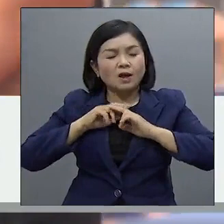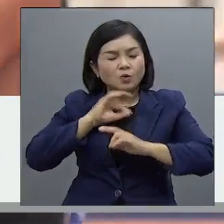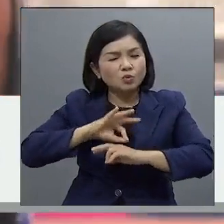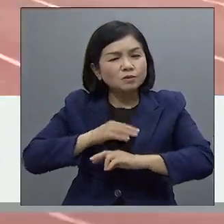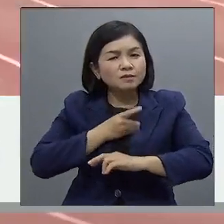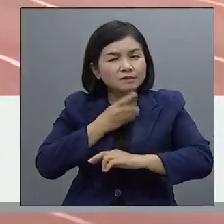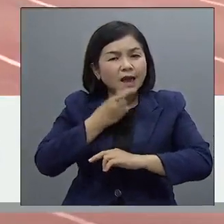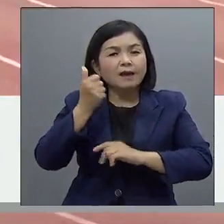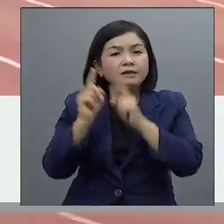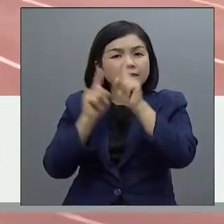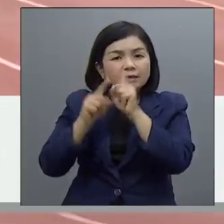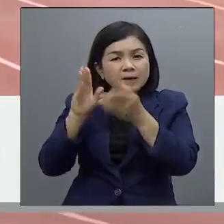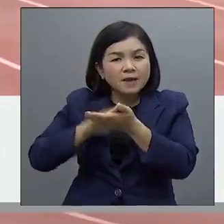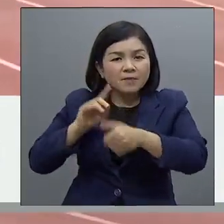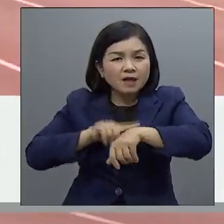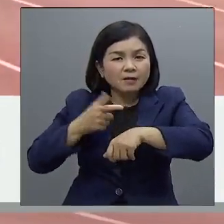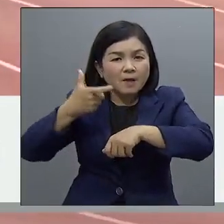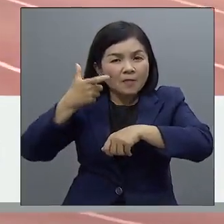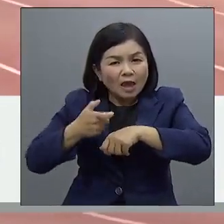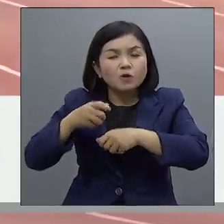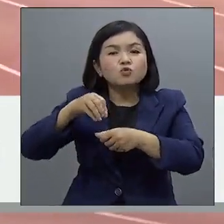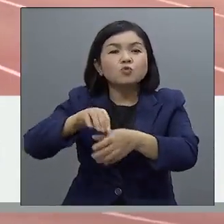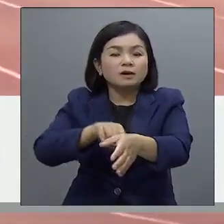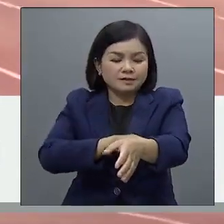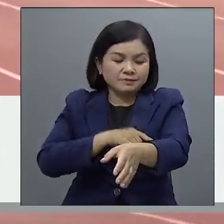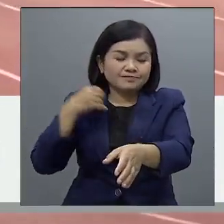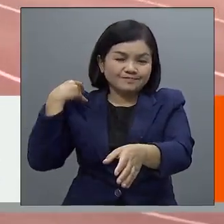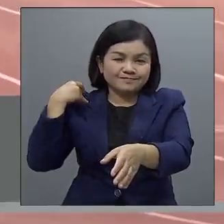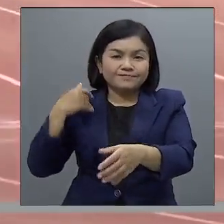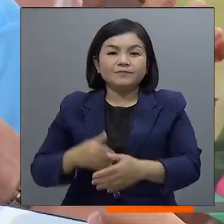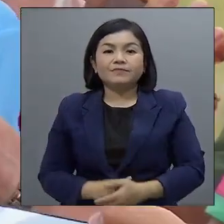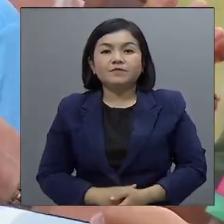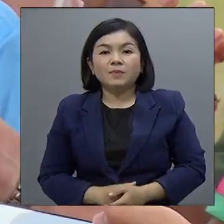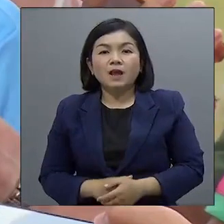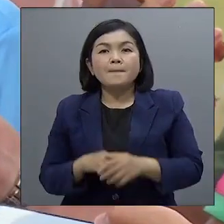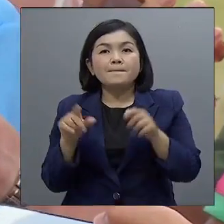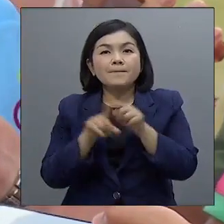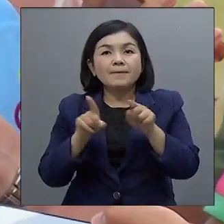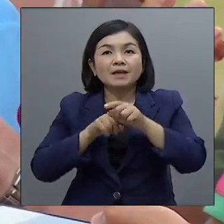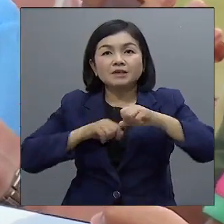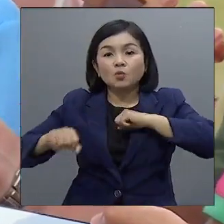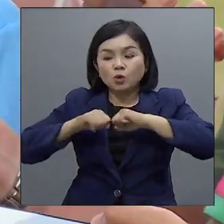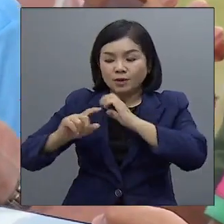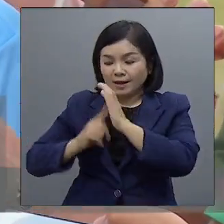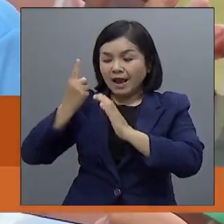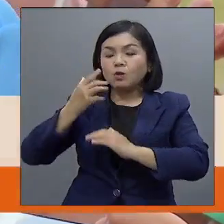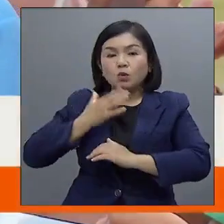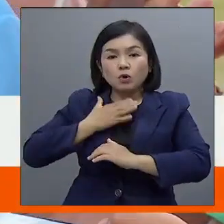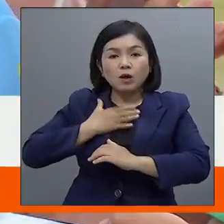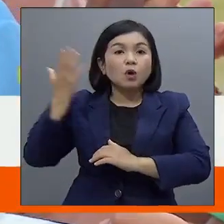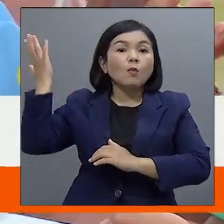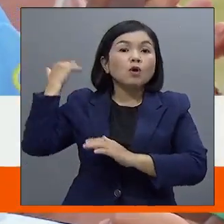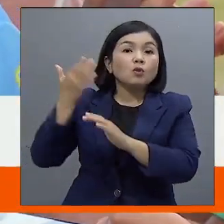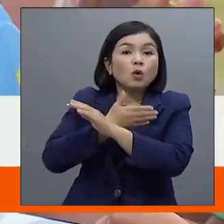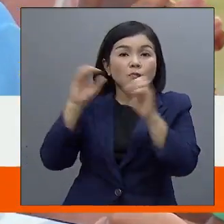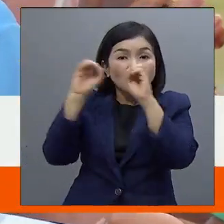กีฬาเยาวชนแห่งชาติของตัวเองให้นานที่สุดครับ อันนี้เหมือนเป็นเยาวชนครั้งแรกผมครับเพราะที่ผ่านมาคือยังไม่เ